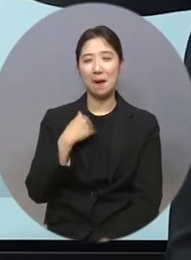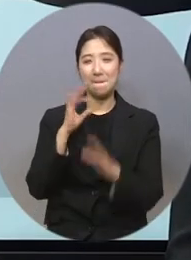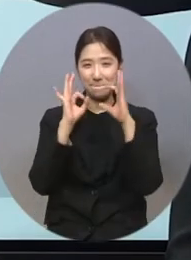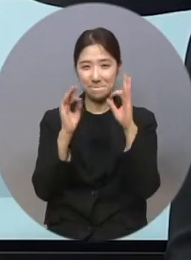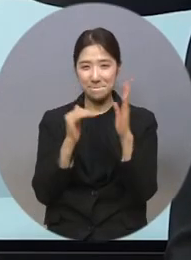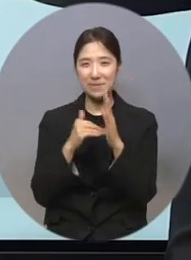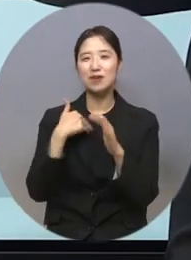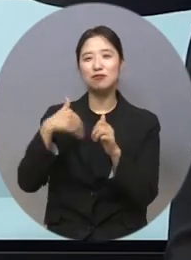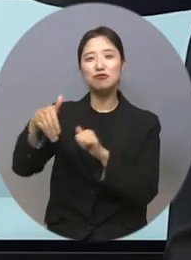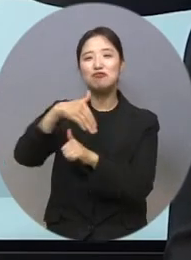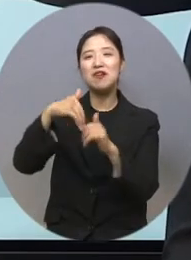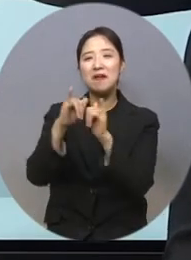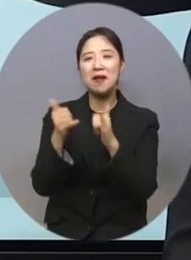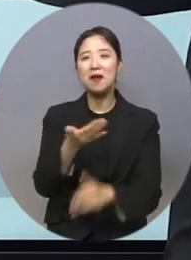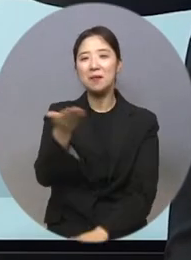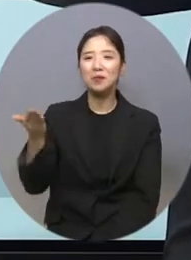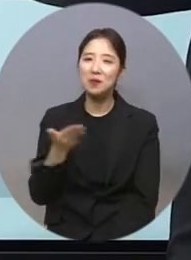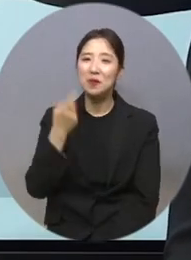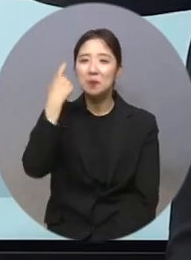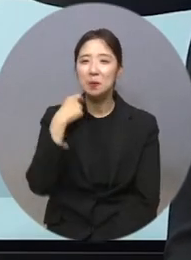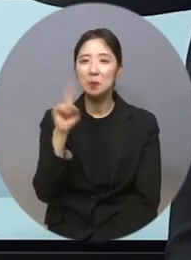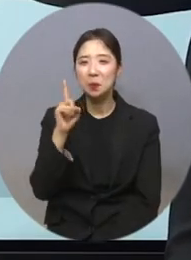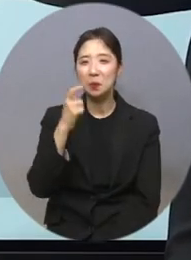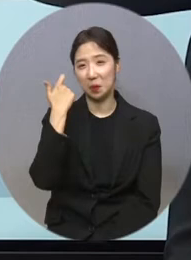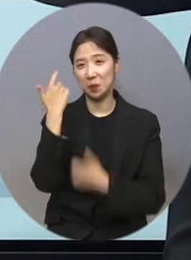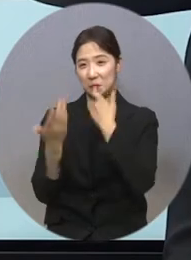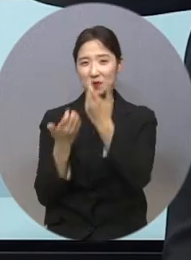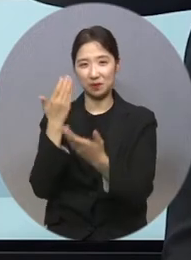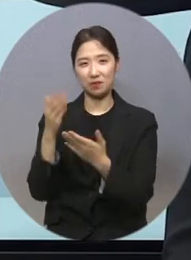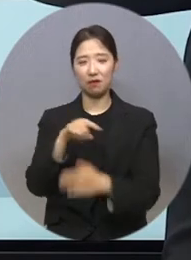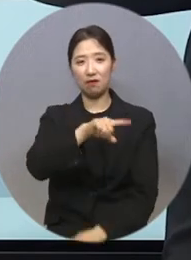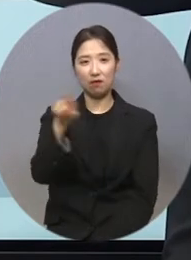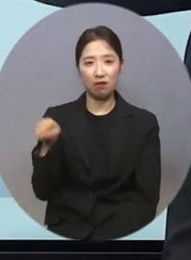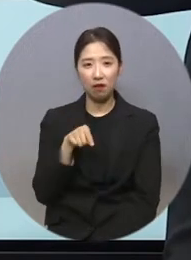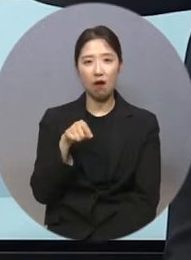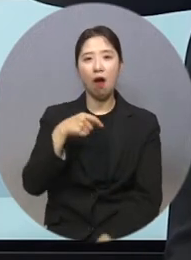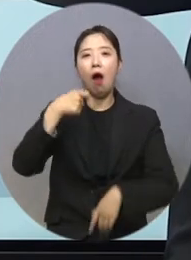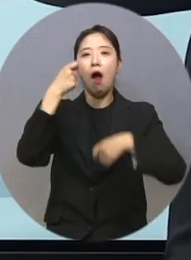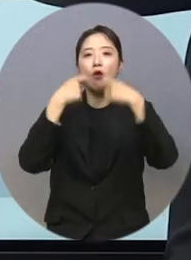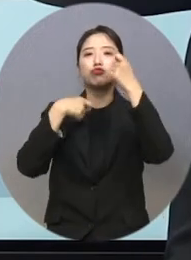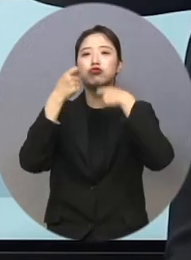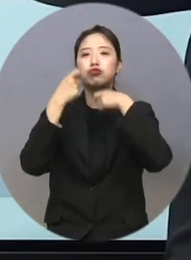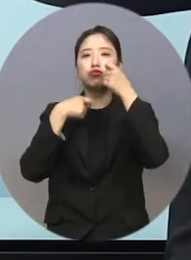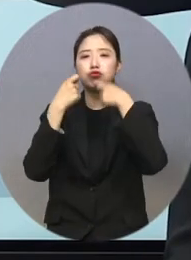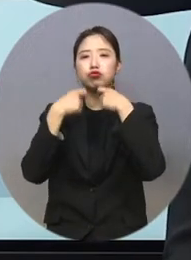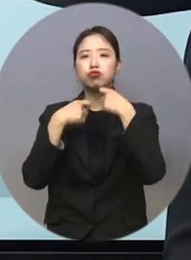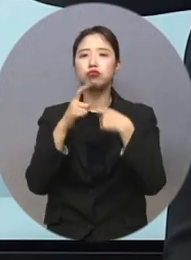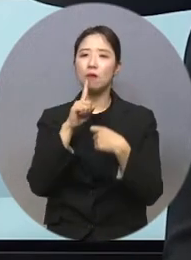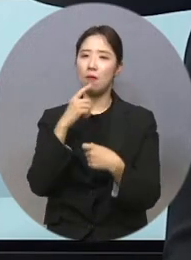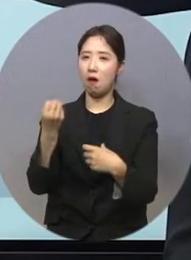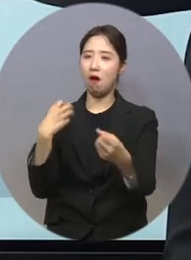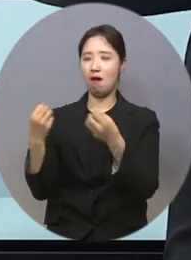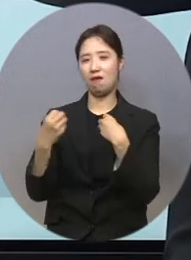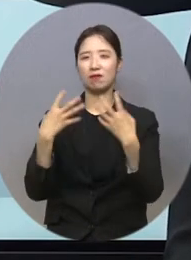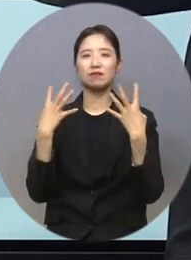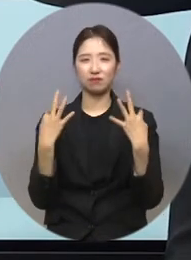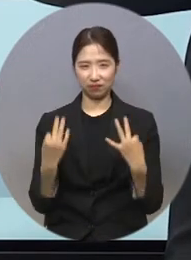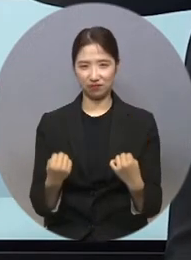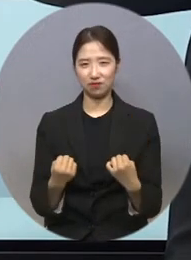이 감상평 여쭤보고 물어보고 하잖아요. 그 의외로 울었다는 반응이 많았어요. 우리